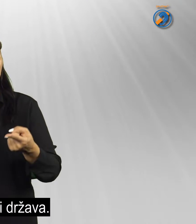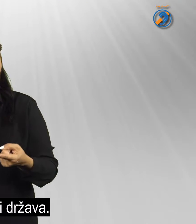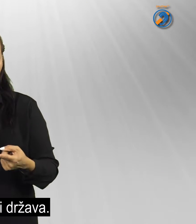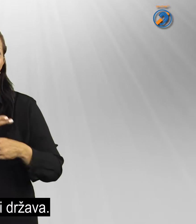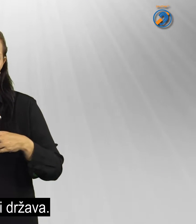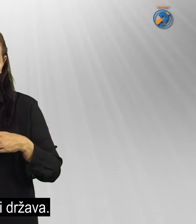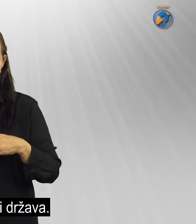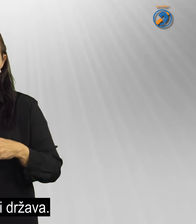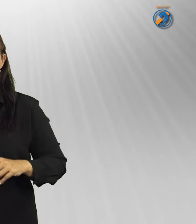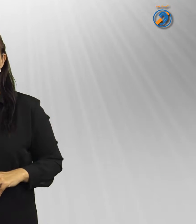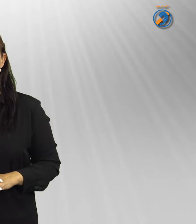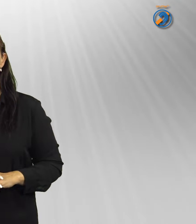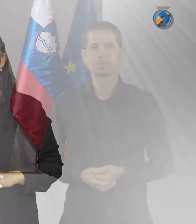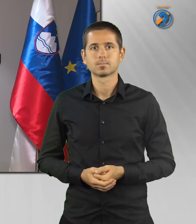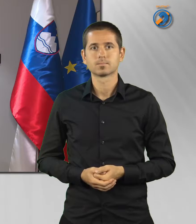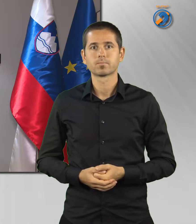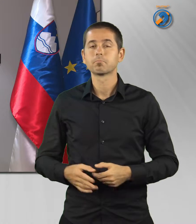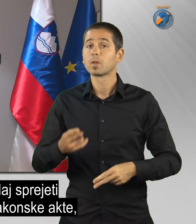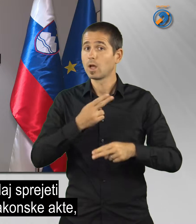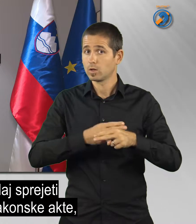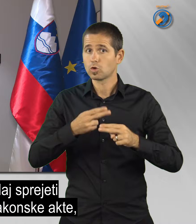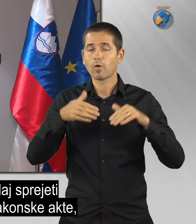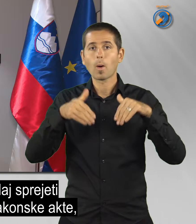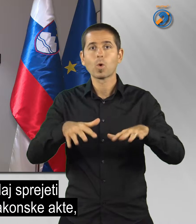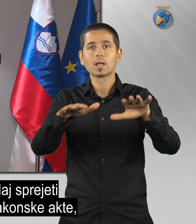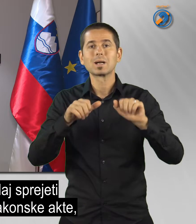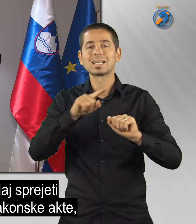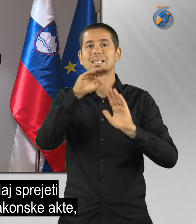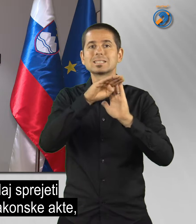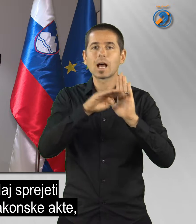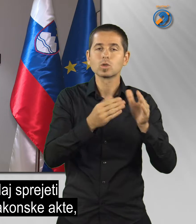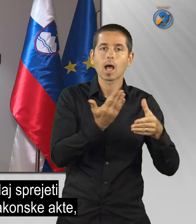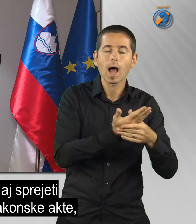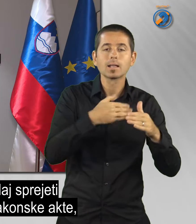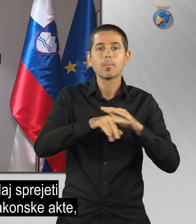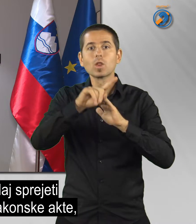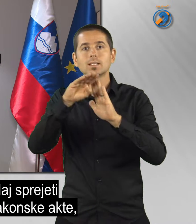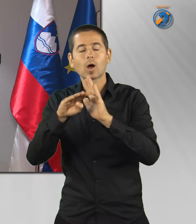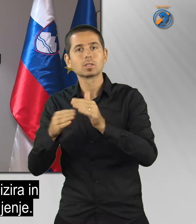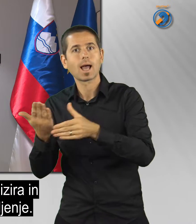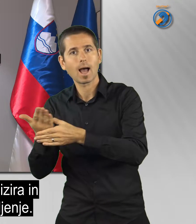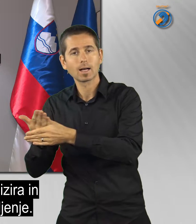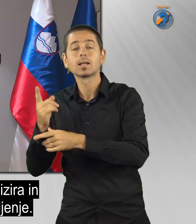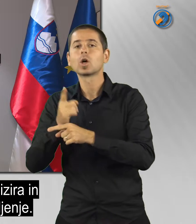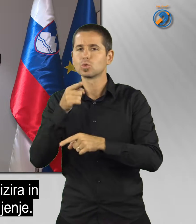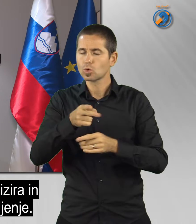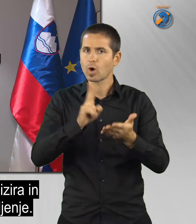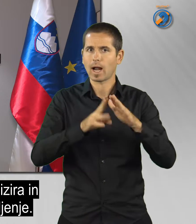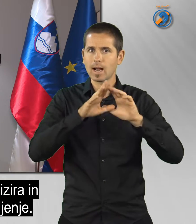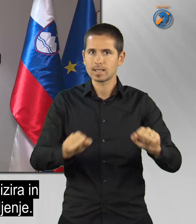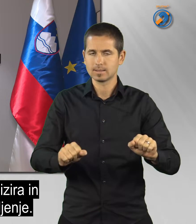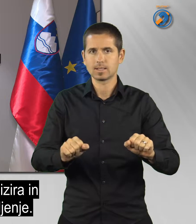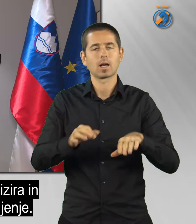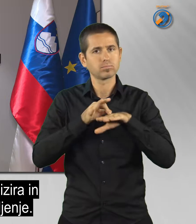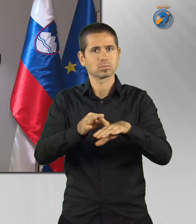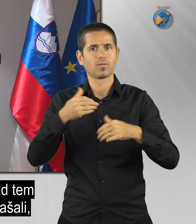Zdaj je na vrsti država. Država mora sprejeti zakonske akte, podzakonske akte, da se to tudi realizira in zapelje